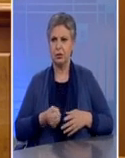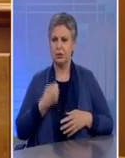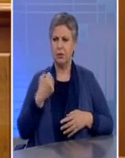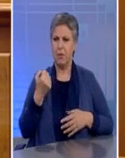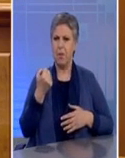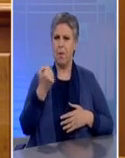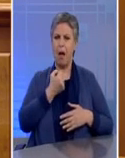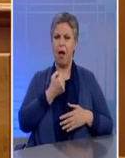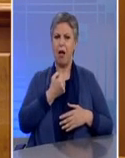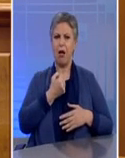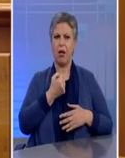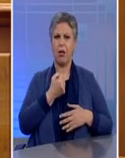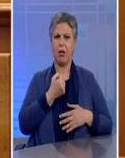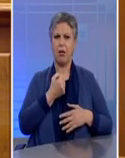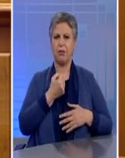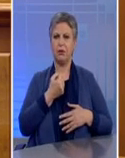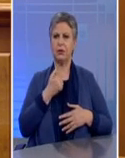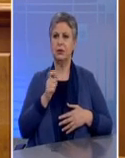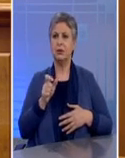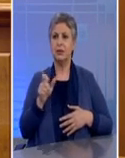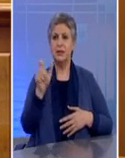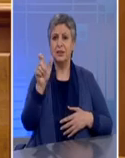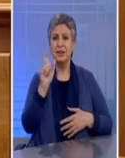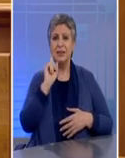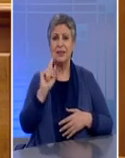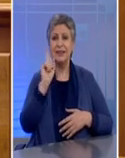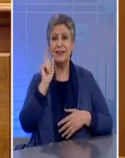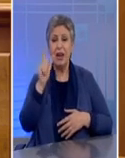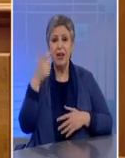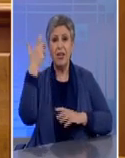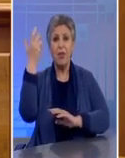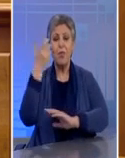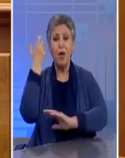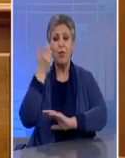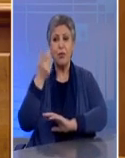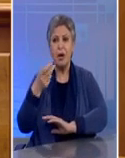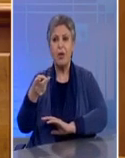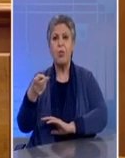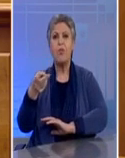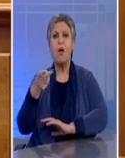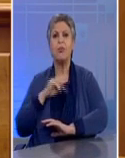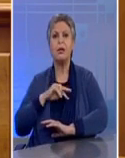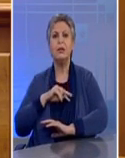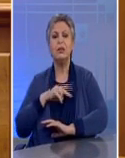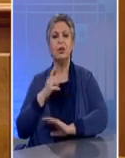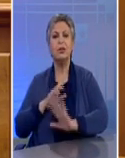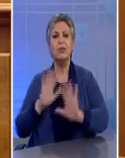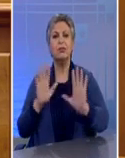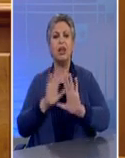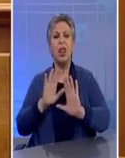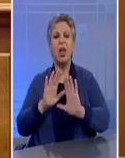μέσα στο στήθος μου. Μου εδήλωσε μια κυρία μορφωμένη ότι έκλεισε τις τηλεοράσεις,